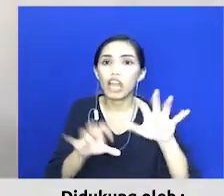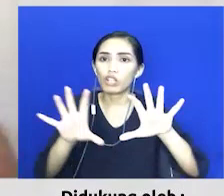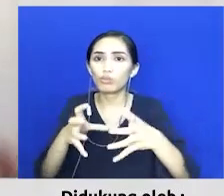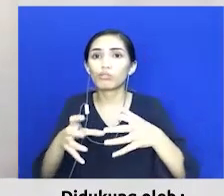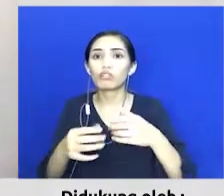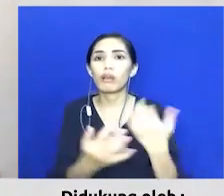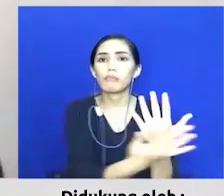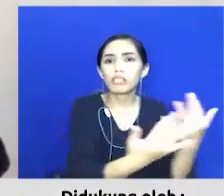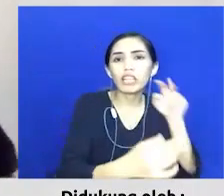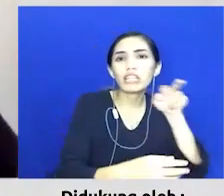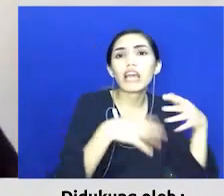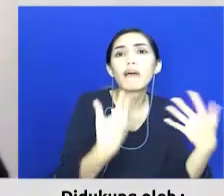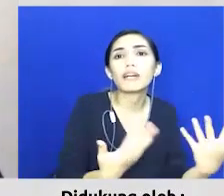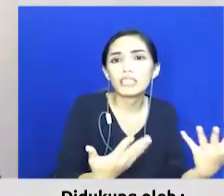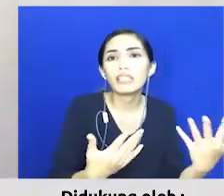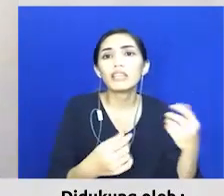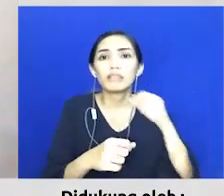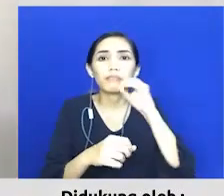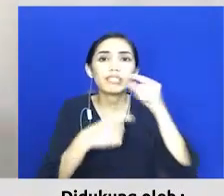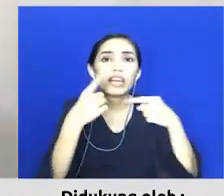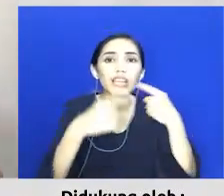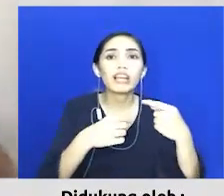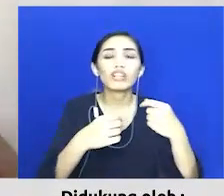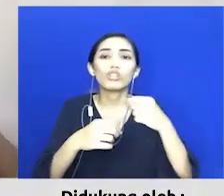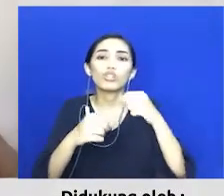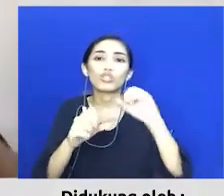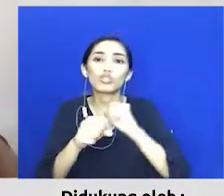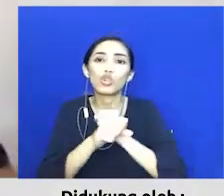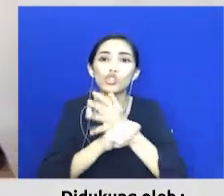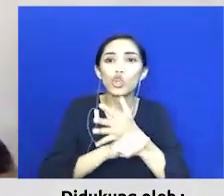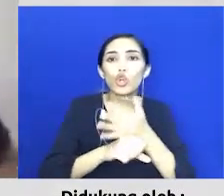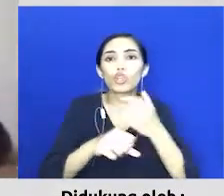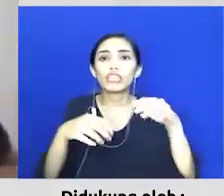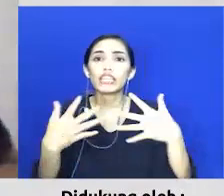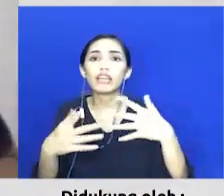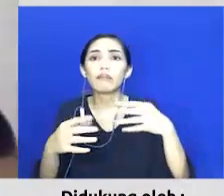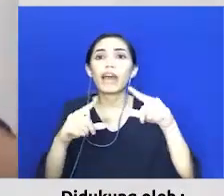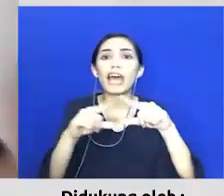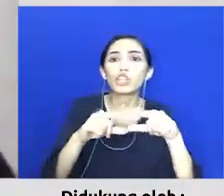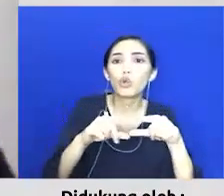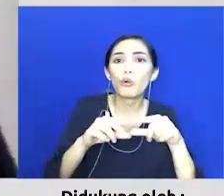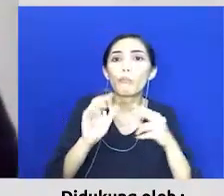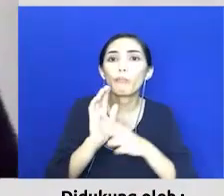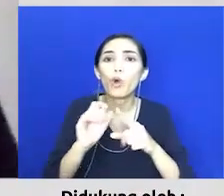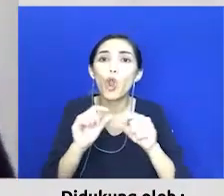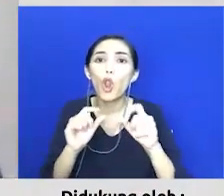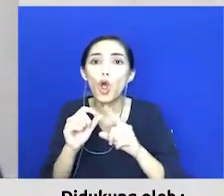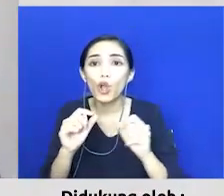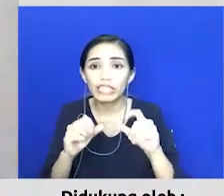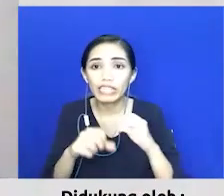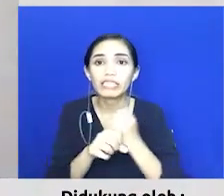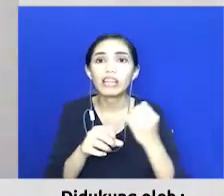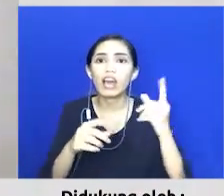sih? Itu adalah bicara soal sosiologi dan antropologi. Lalu dikerjakan dengan sastra, itu maksudnya dengan keterampilan seni yang